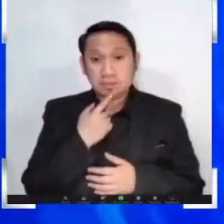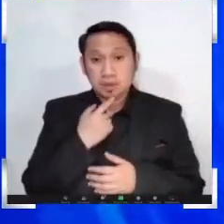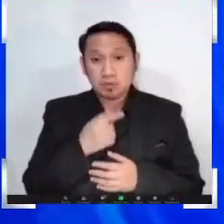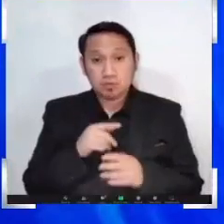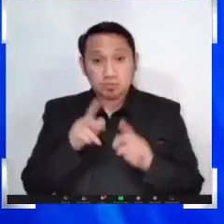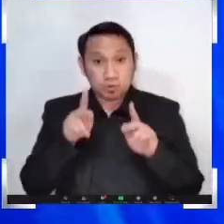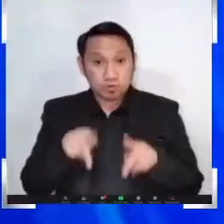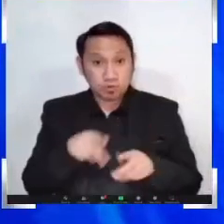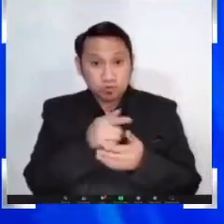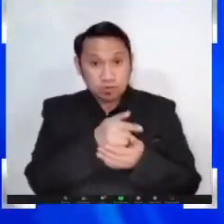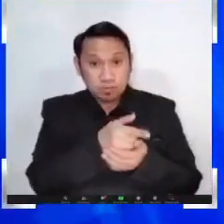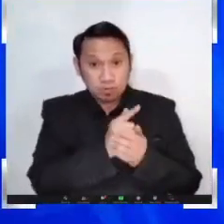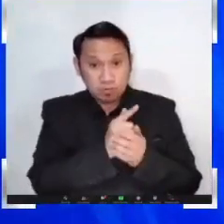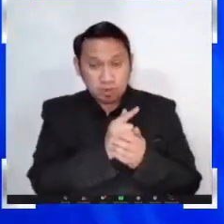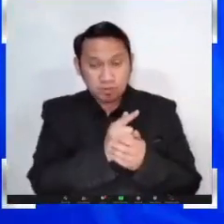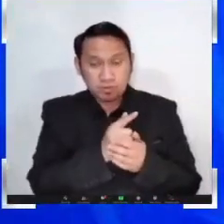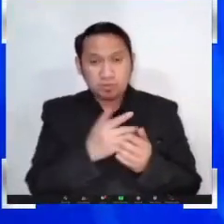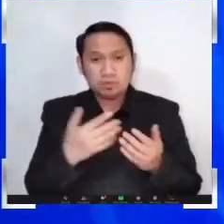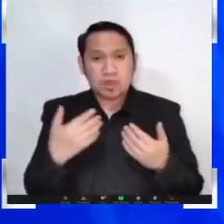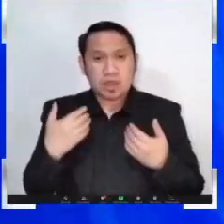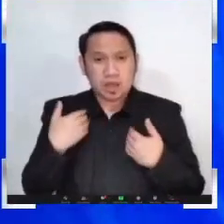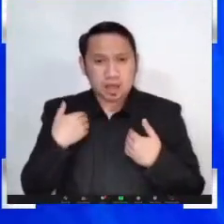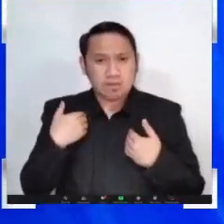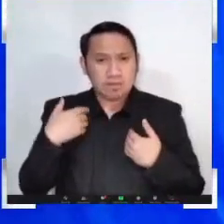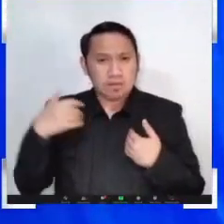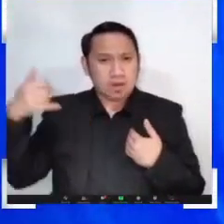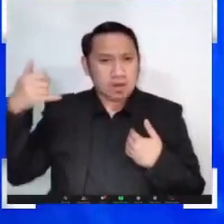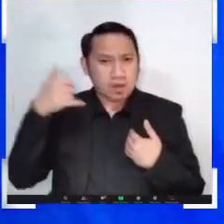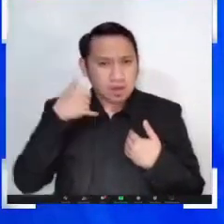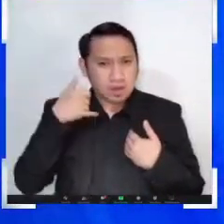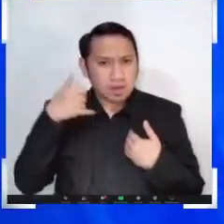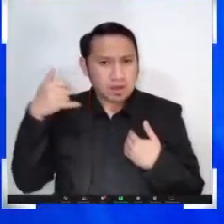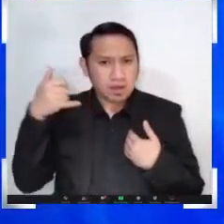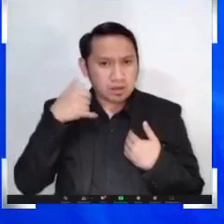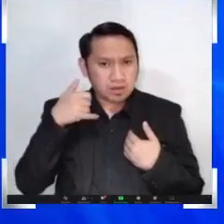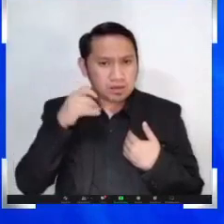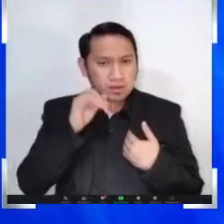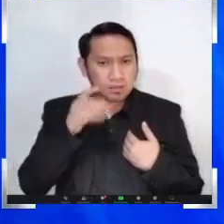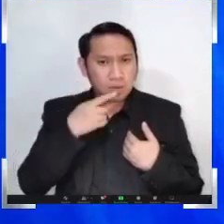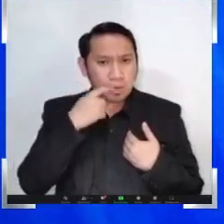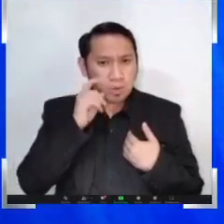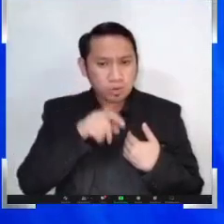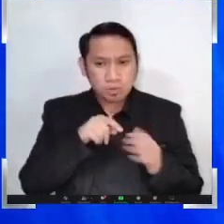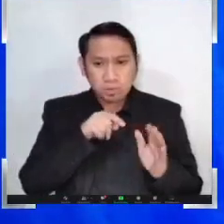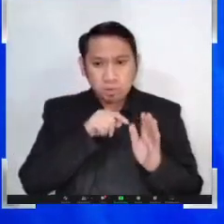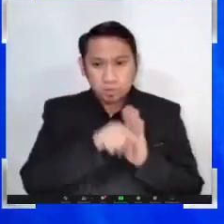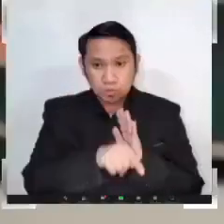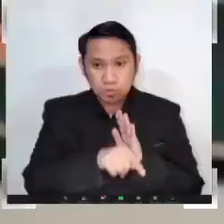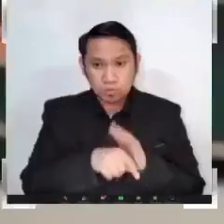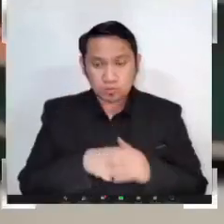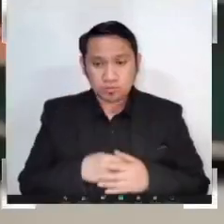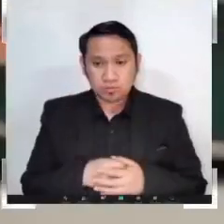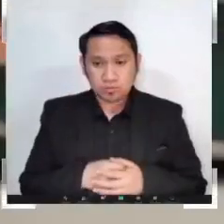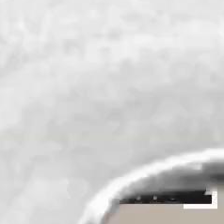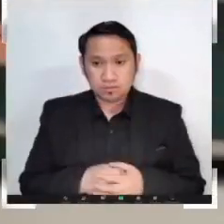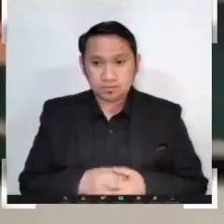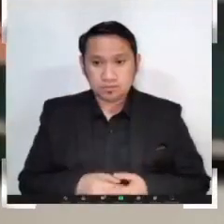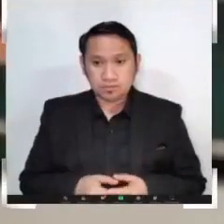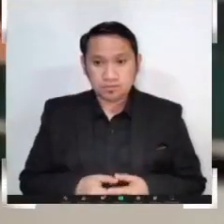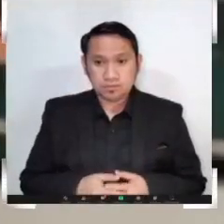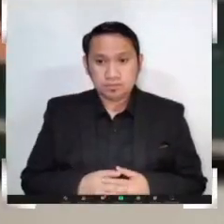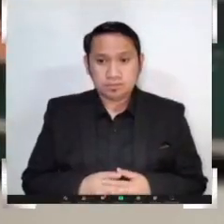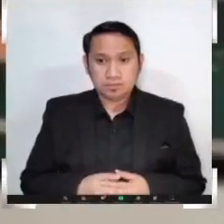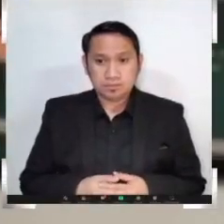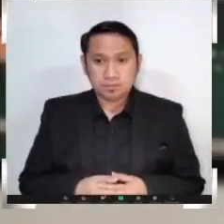isang personalidad na tumatawag umano sa kanya kapag may ipapapatay. Saksi, si Marie Zumali.